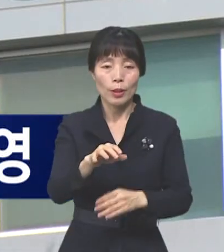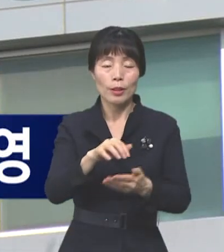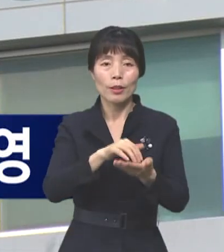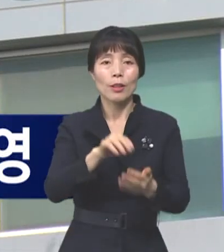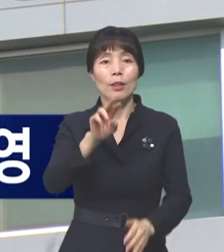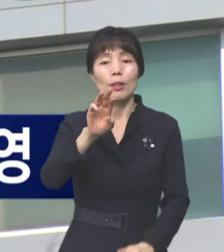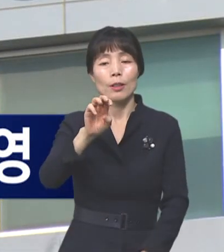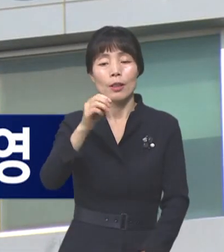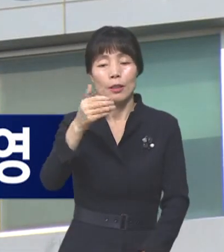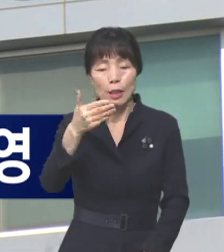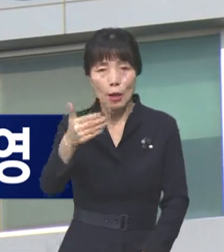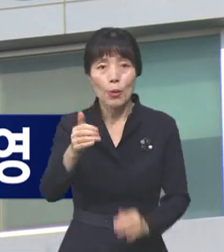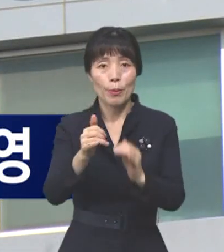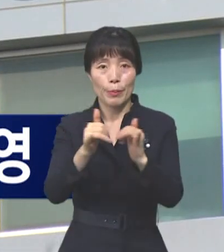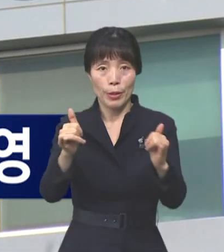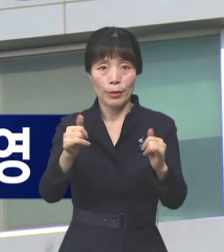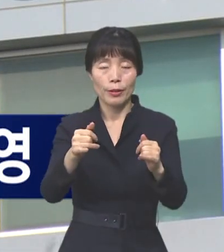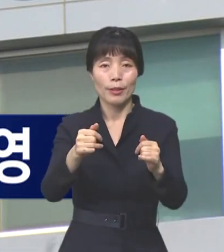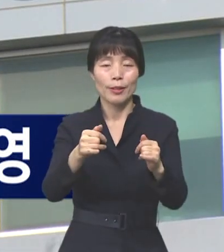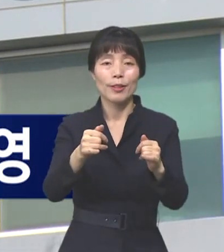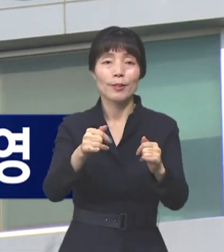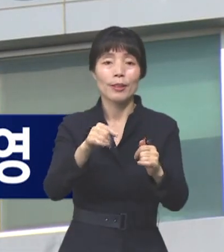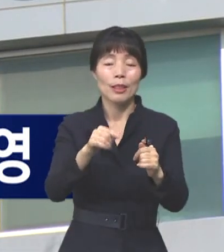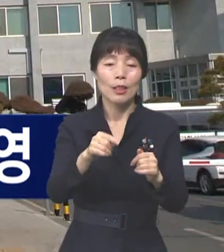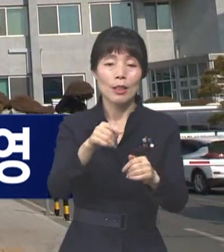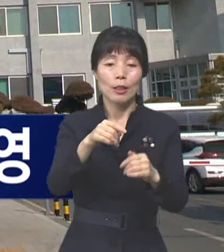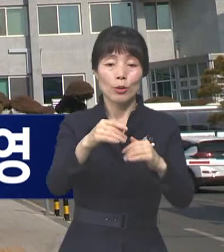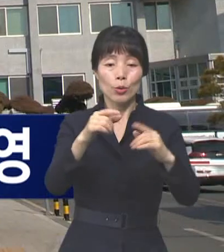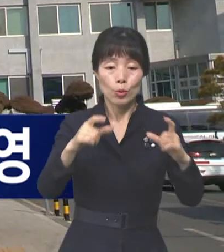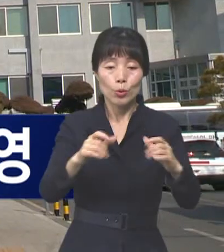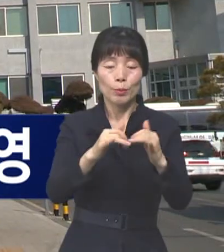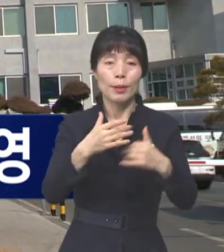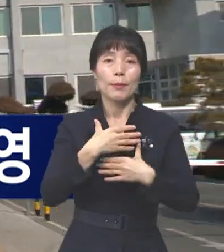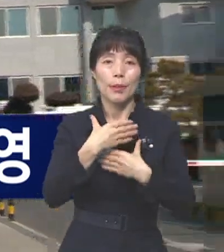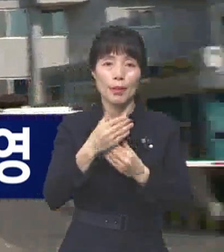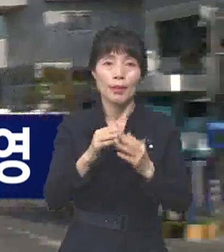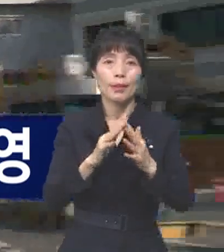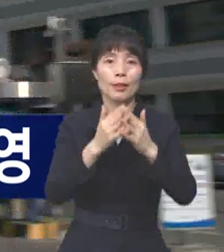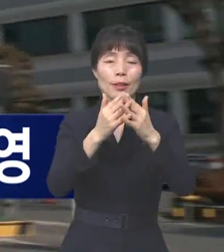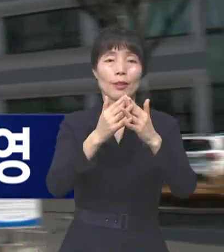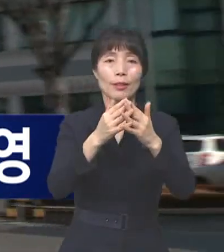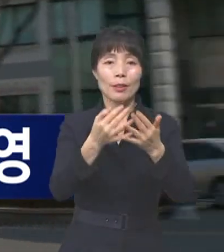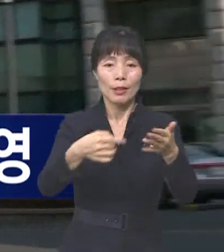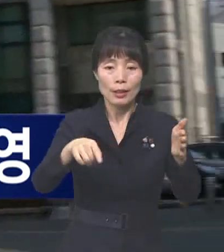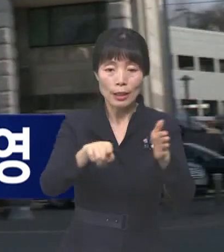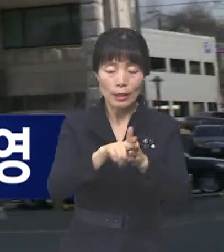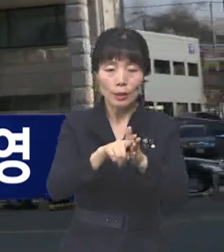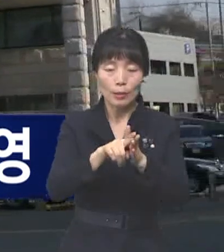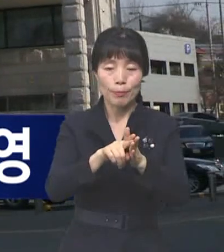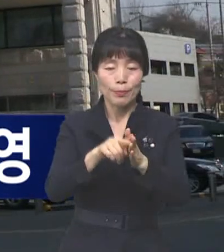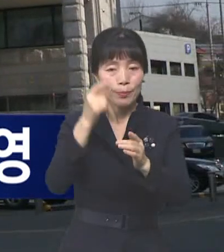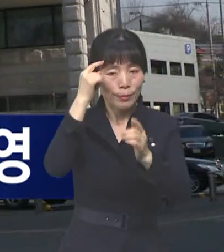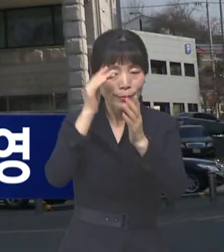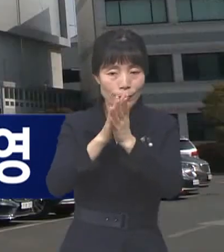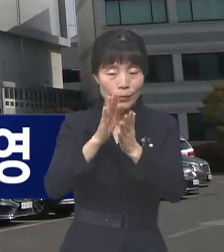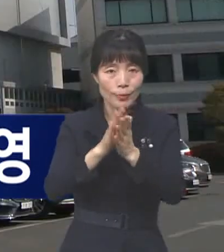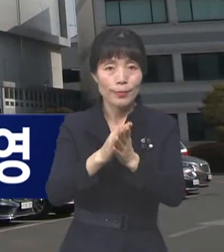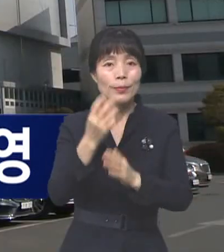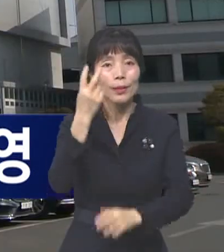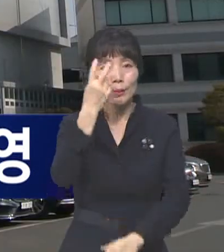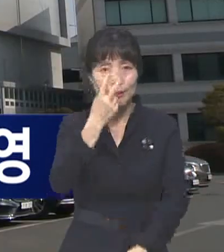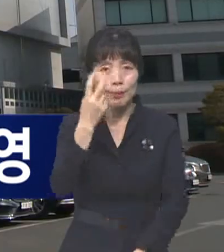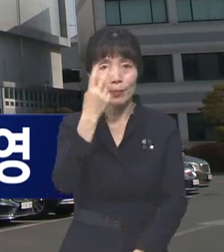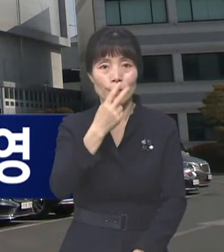구성된 건설기획단은 향후 소규모 주민 편의 건설 사업에 대해 자체 설계를 시행할 계획입니다. 군은 이에 따라